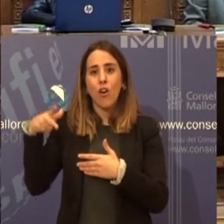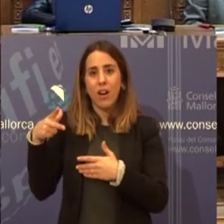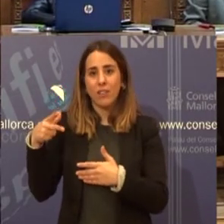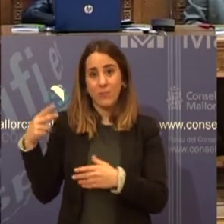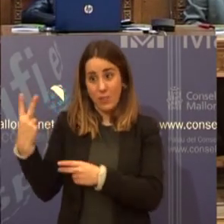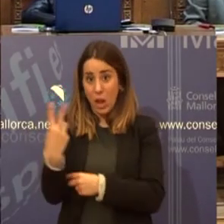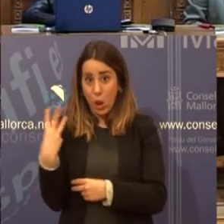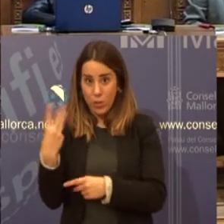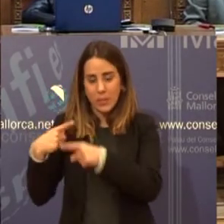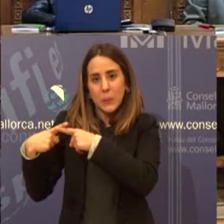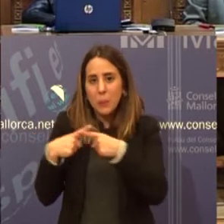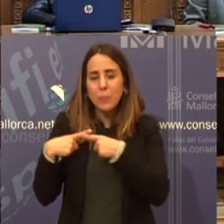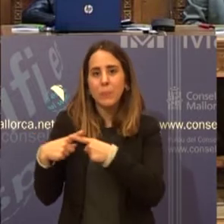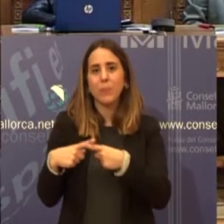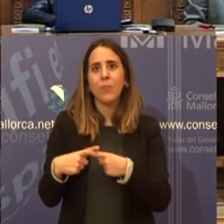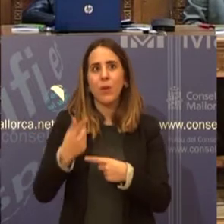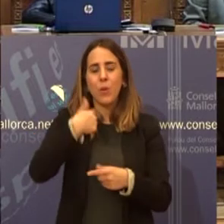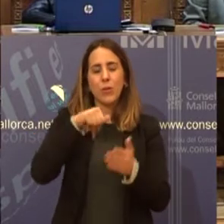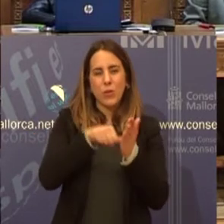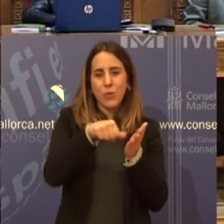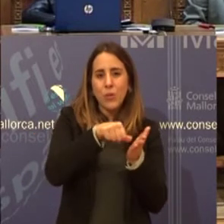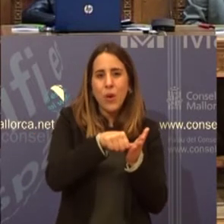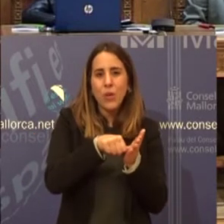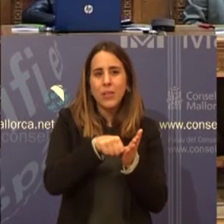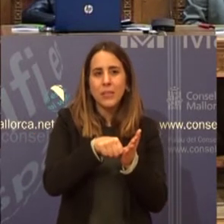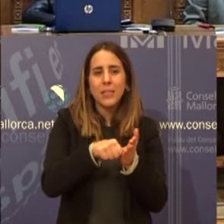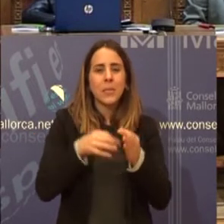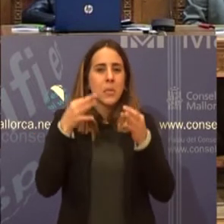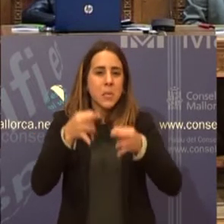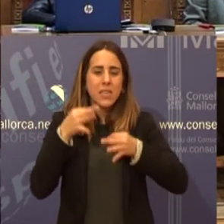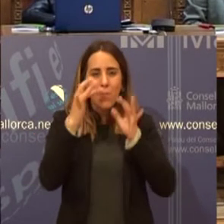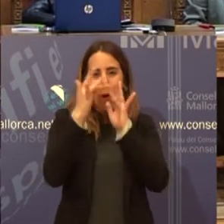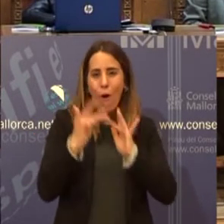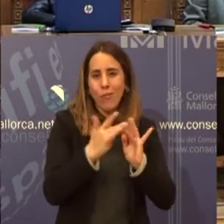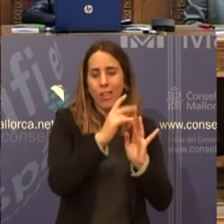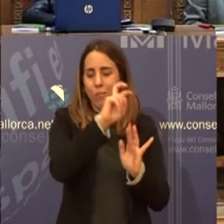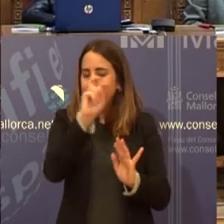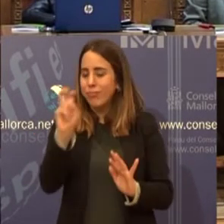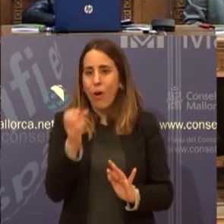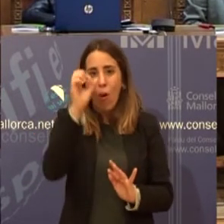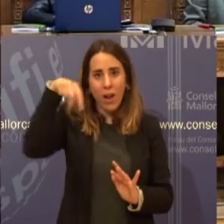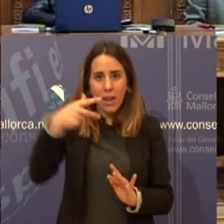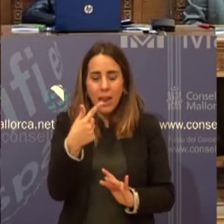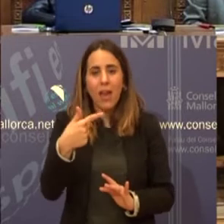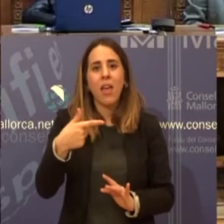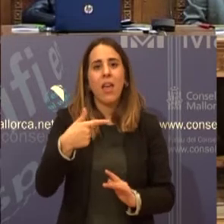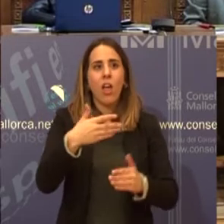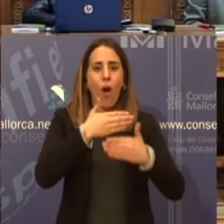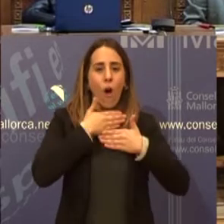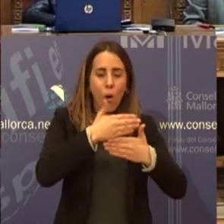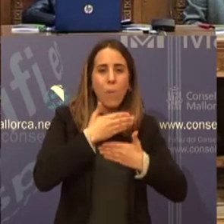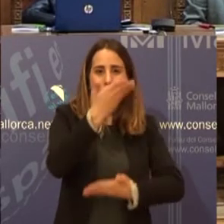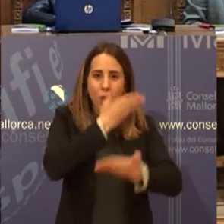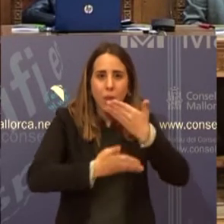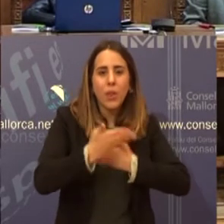Els socis de la nostra editorial han tingut molt de contacte sempre amb diferents ONGs, sobretot en cooperació i el que